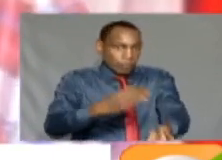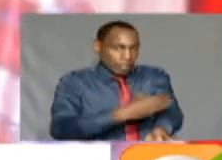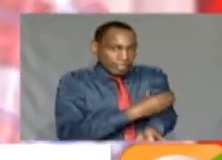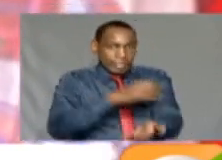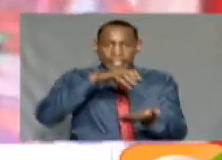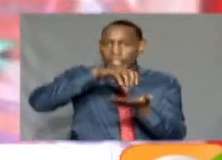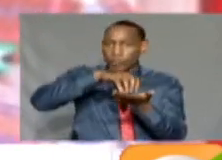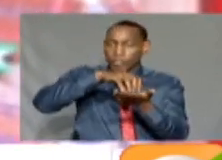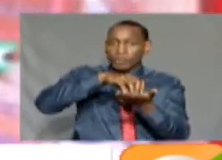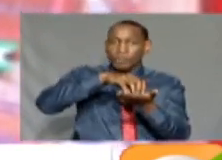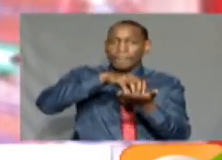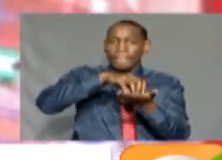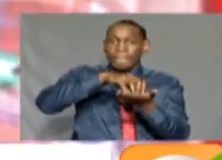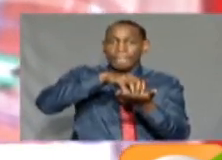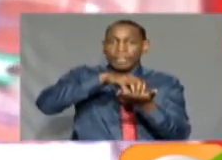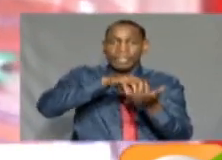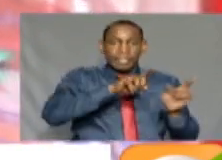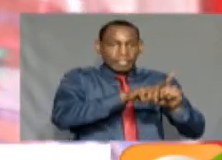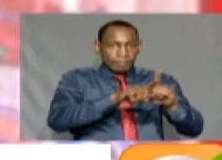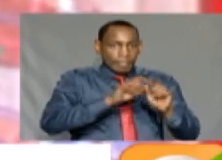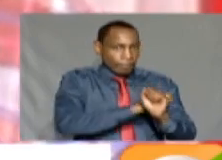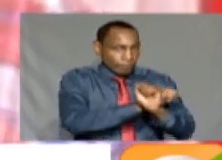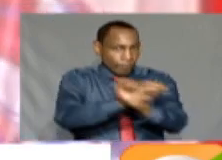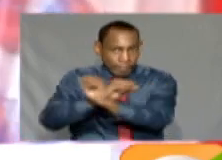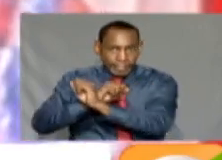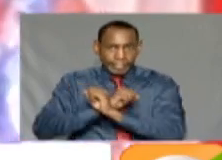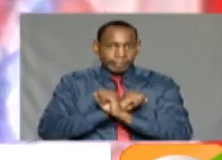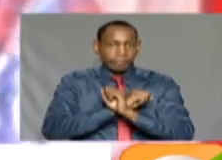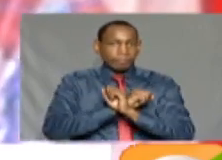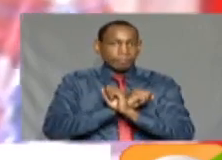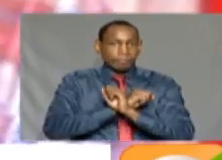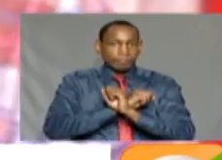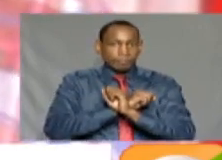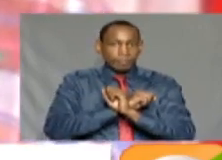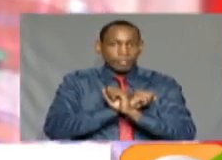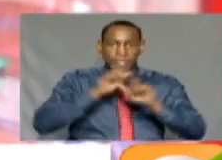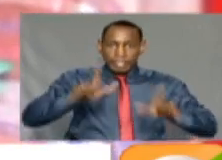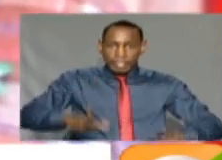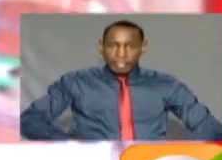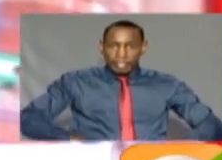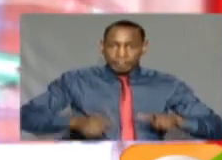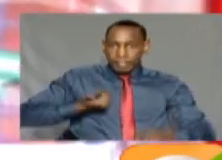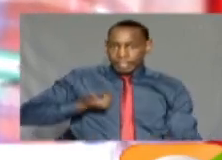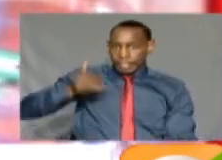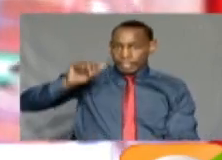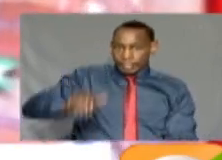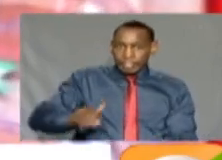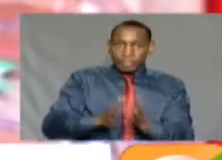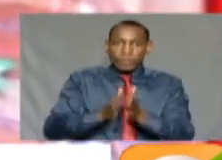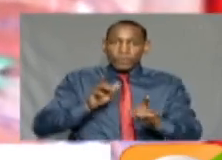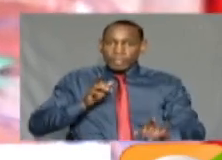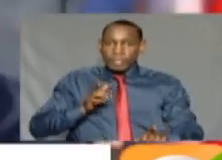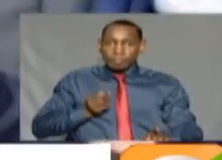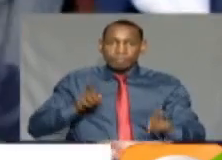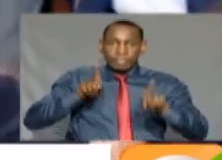cases and secure the lives of our daughters and our